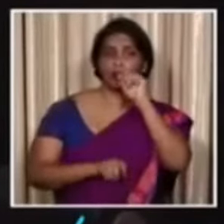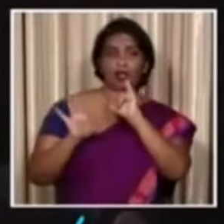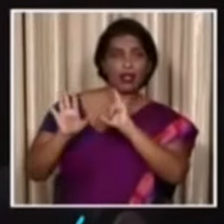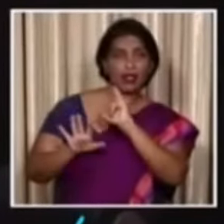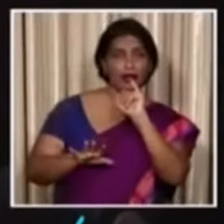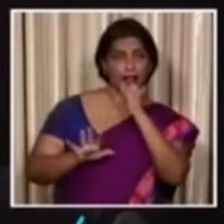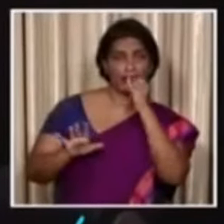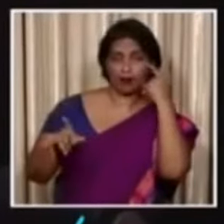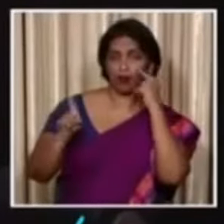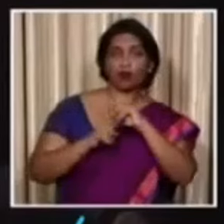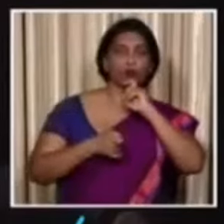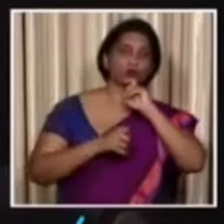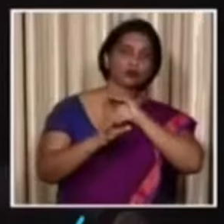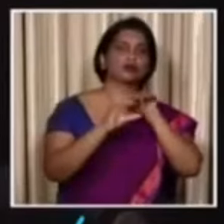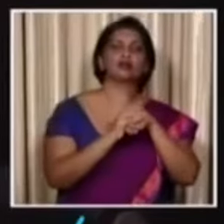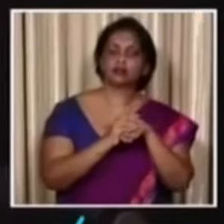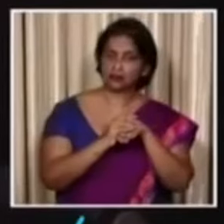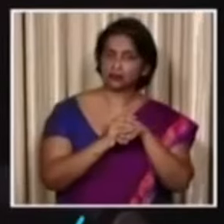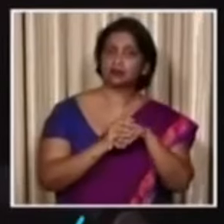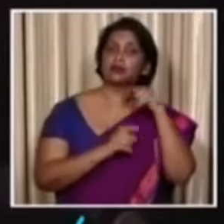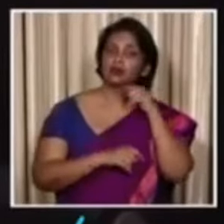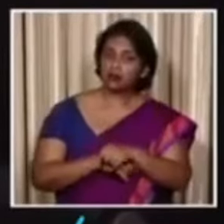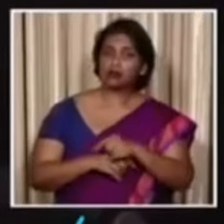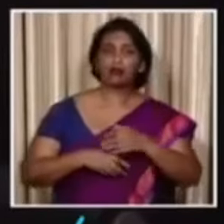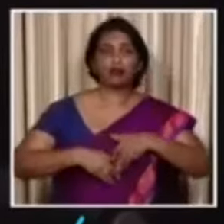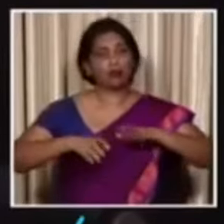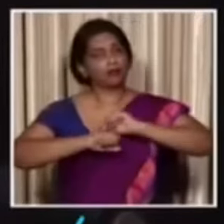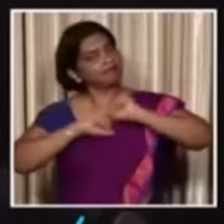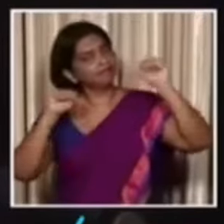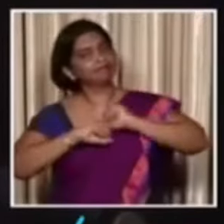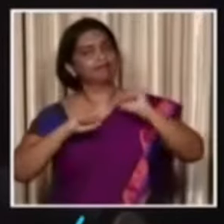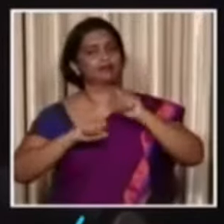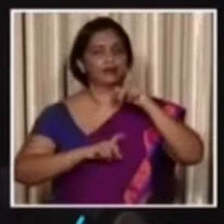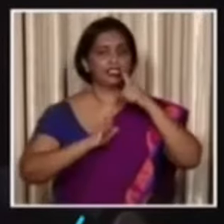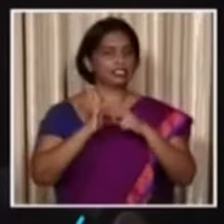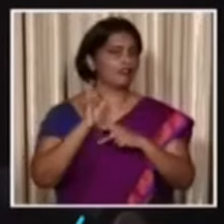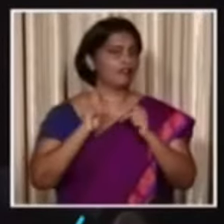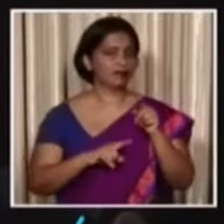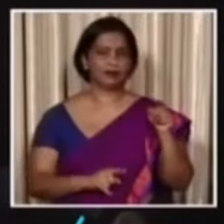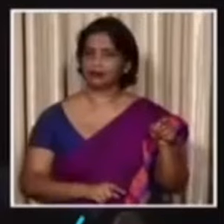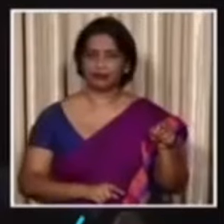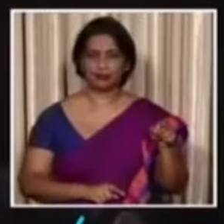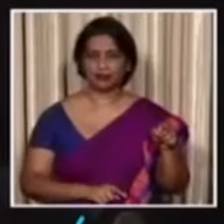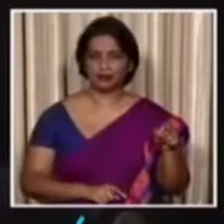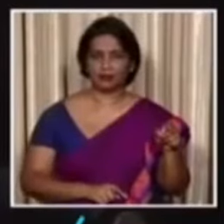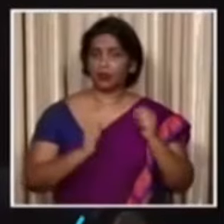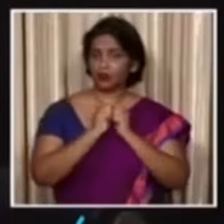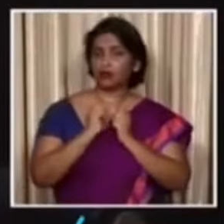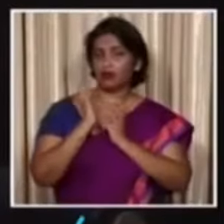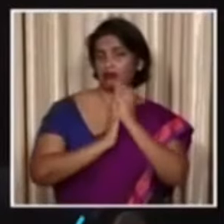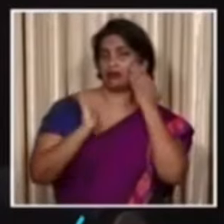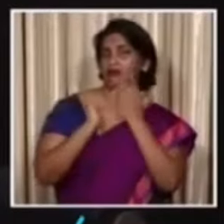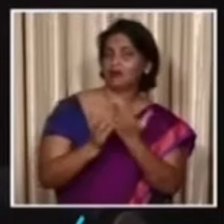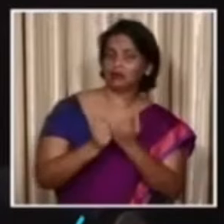වෙනුවෙන් නඩුමය කටයුතු වලට පෙනී ඉන්න. එතකොට මේ කට්ටිය පාරටත් බස්සනවා මේ ජනතා විමුක්ති පෙරමුණේ කට්ටිය මේ වෘත්තීය ක්‍රියාමාර්ග